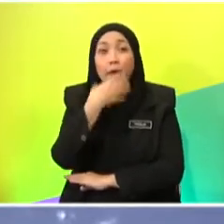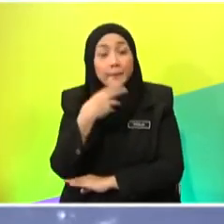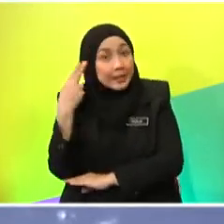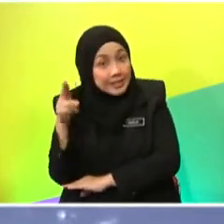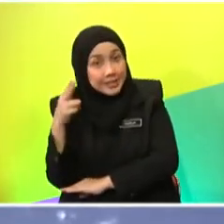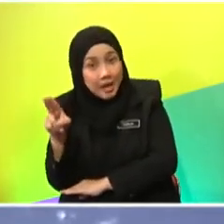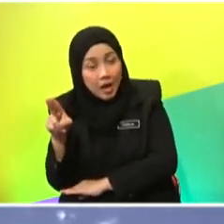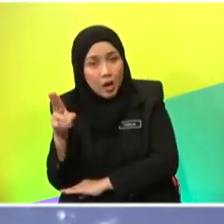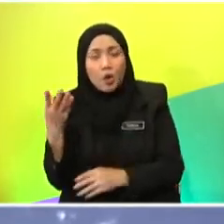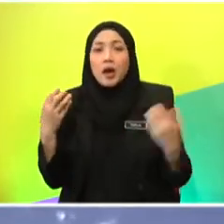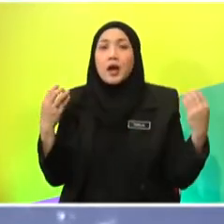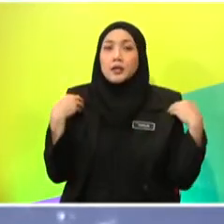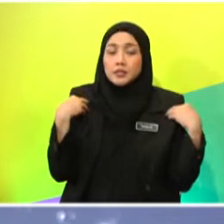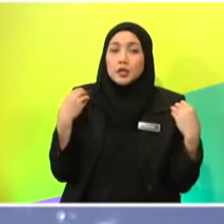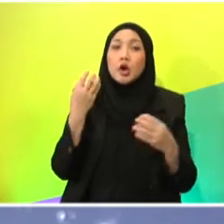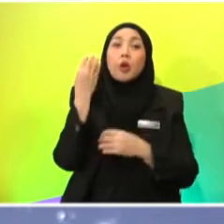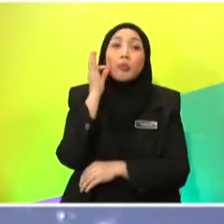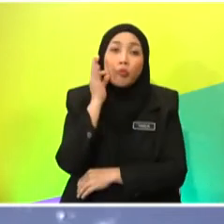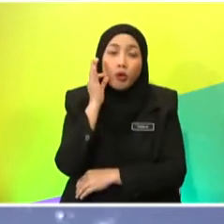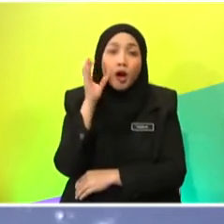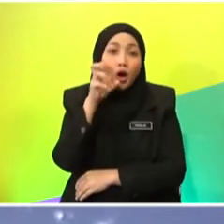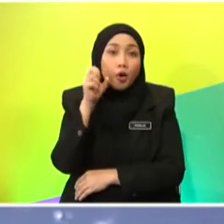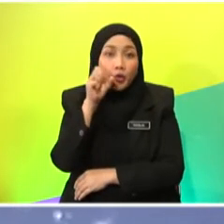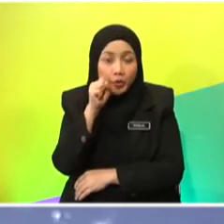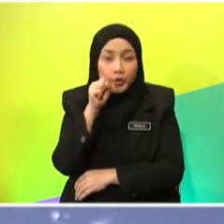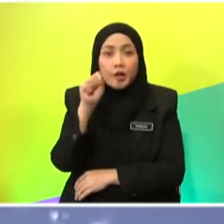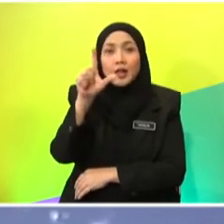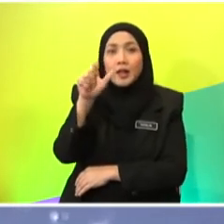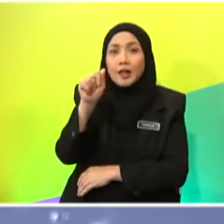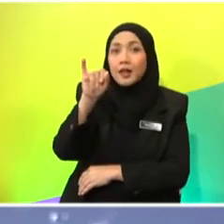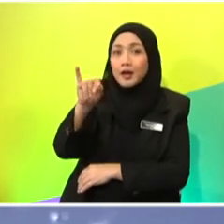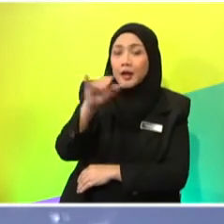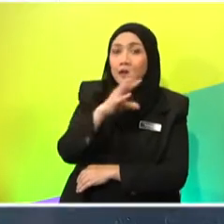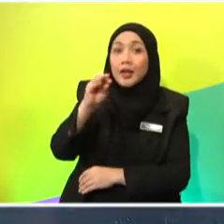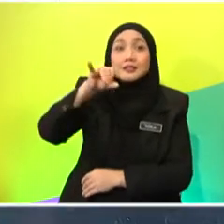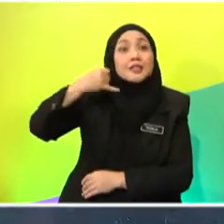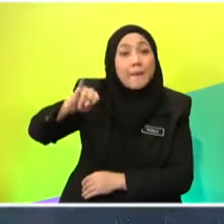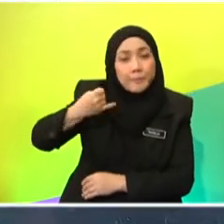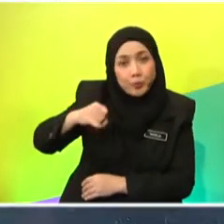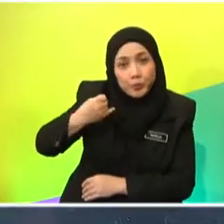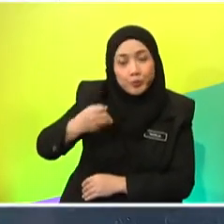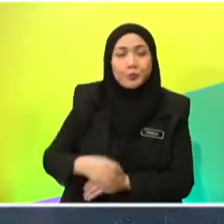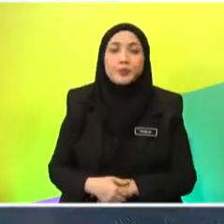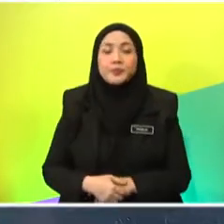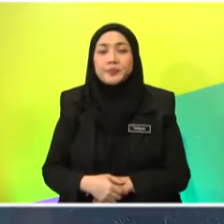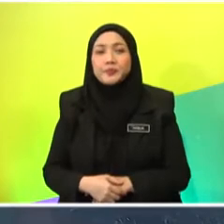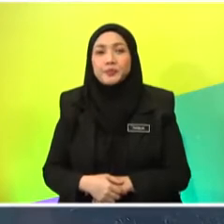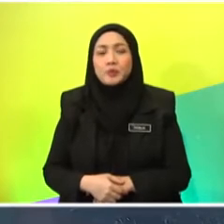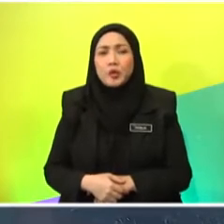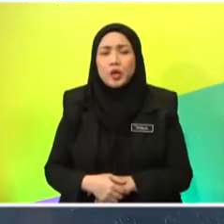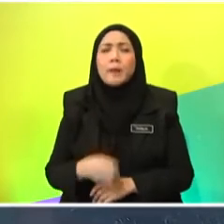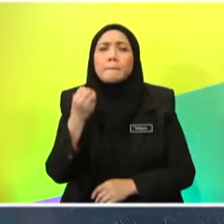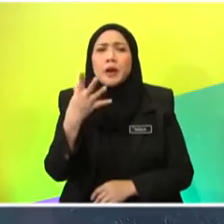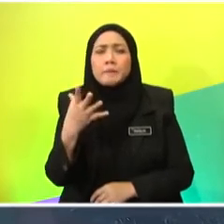ada buah point buah lai dan Wah jambu channel sekarang icetuna tahulah Berapa banyak